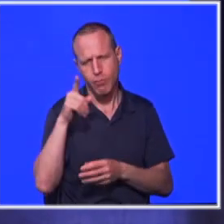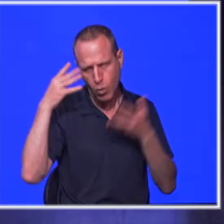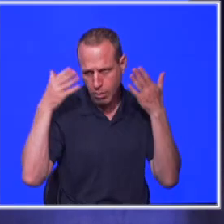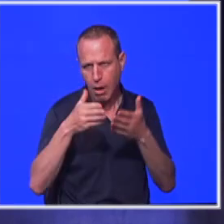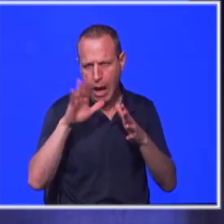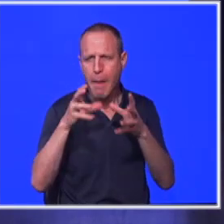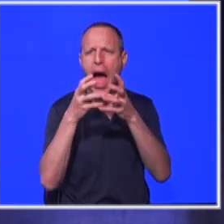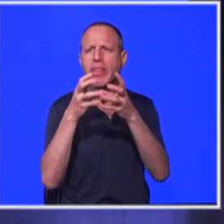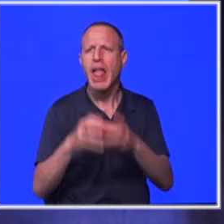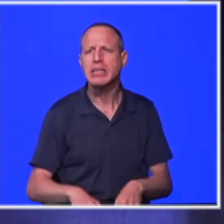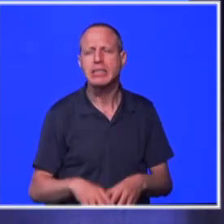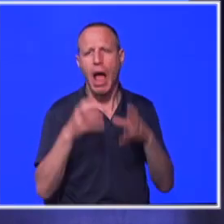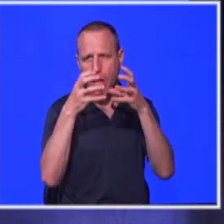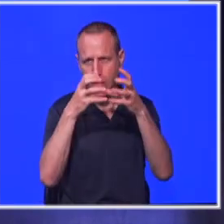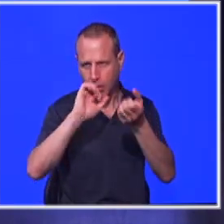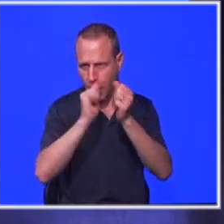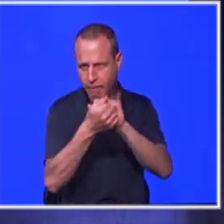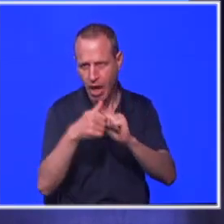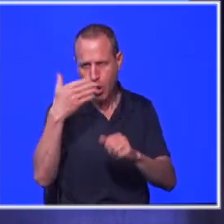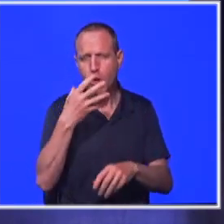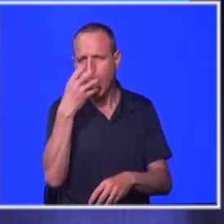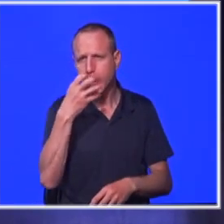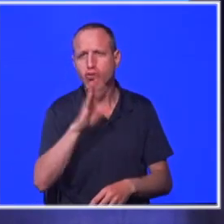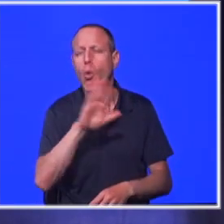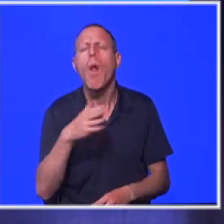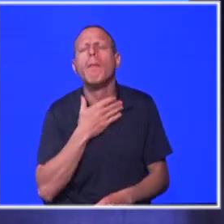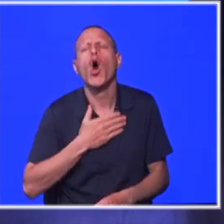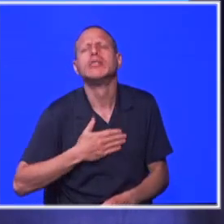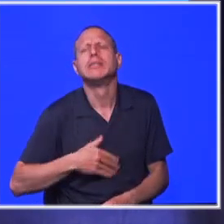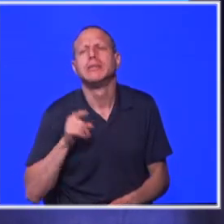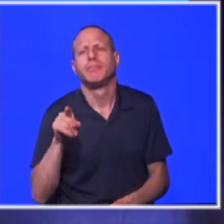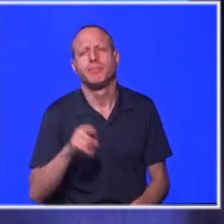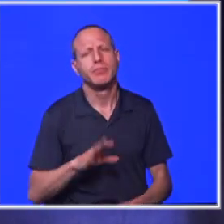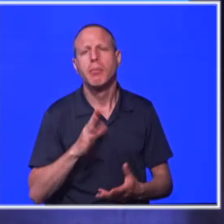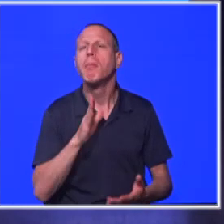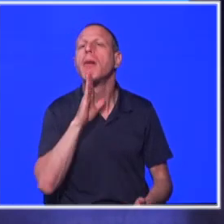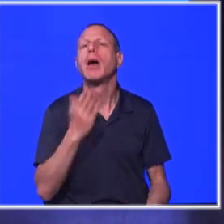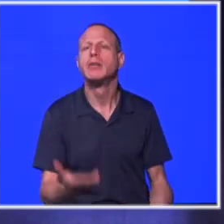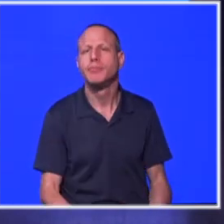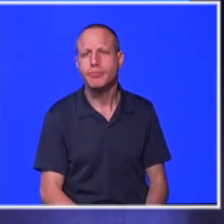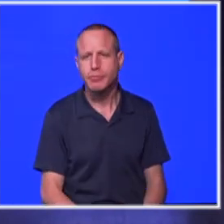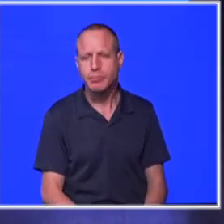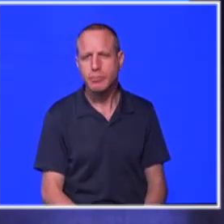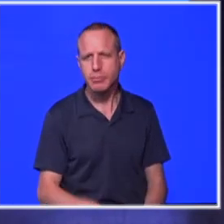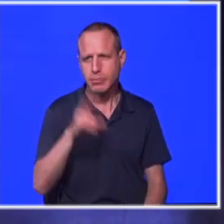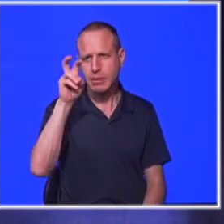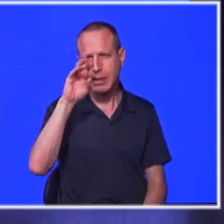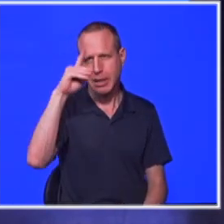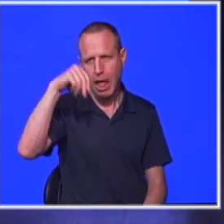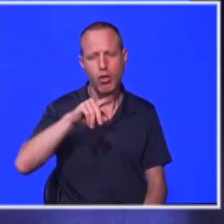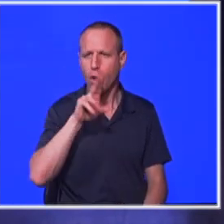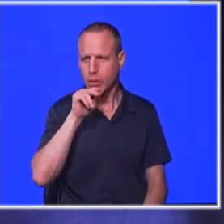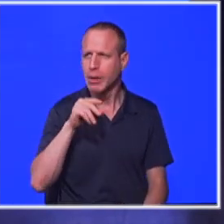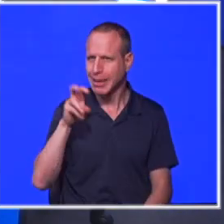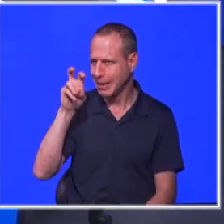התמקד גם באננס. האננס הפך להיות הפרי שכולם חושקים בו. מה הבעיה? שעידן לא ידיבר עליה. עידן